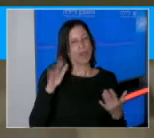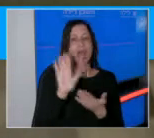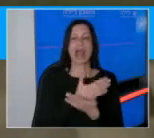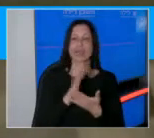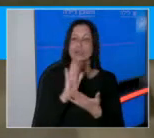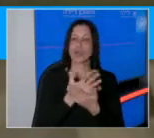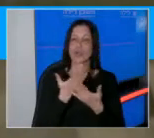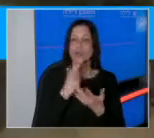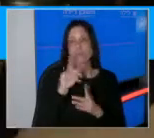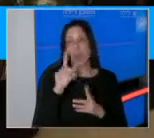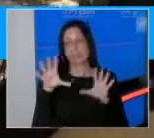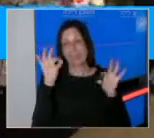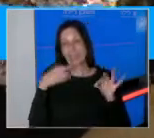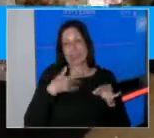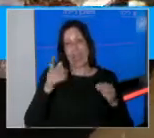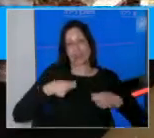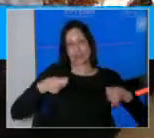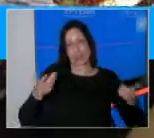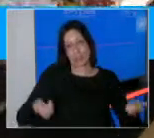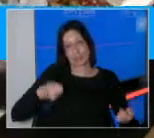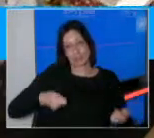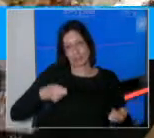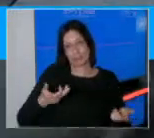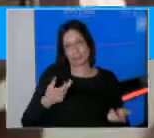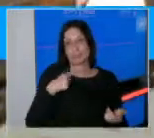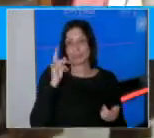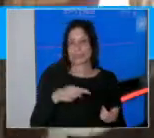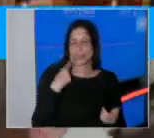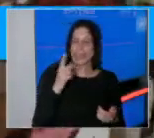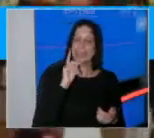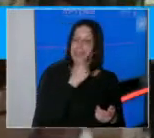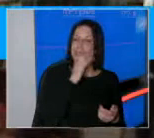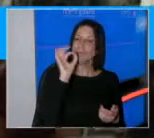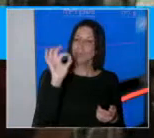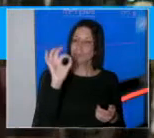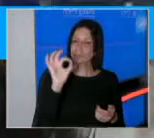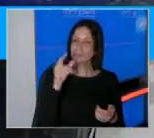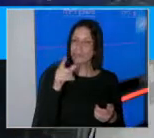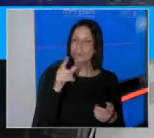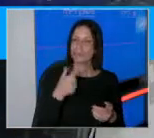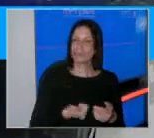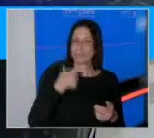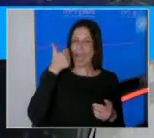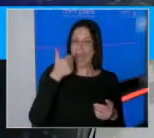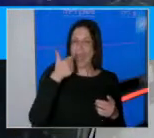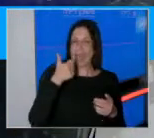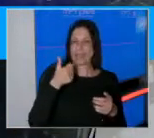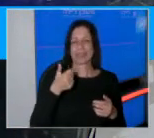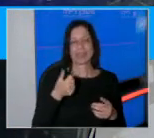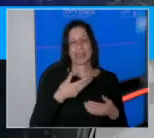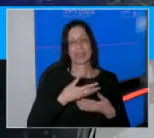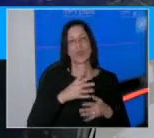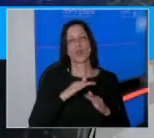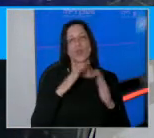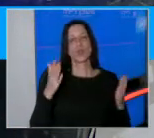שאנחנו, אם לא בקניון, נלך לשוק. צריך להגיד שאימא שלך היא... אנחנו מוכרים שם האוכל. זהו, אימא שלך היא בעלת דוכן קייטרינג מאוד